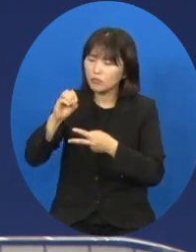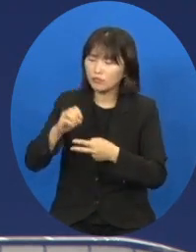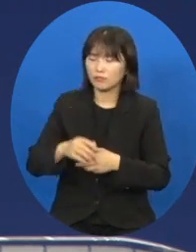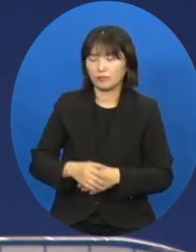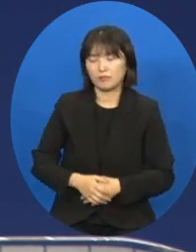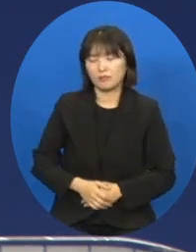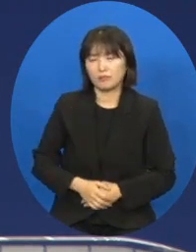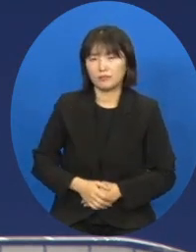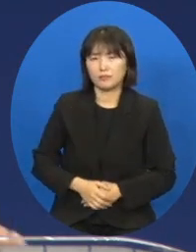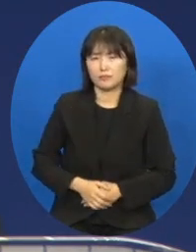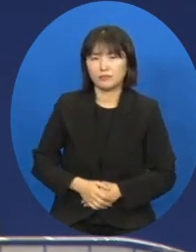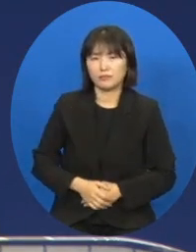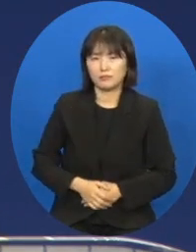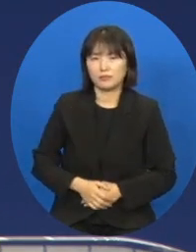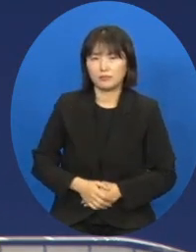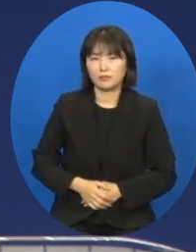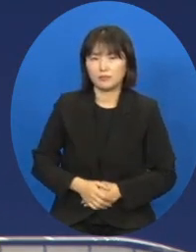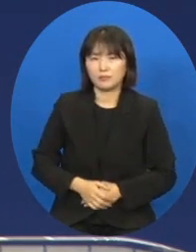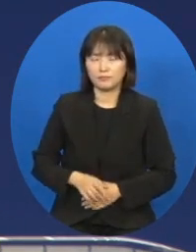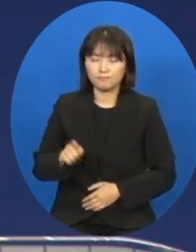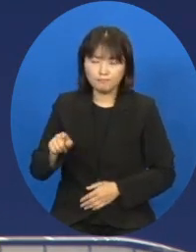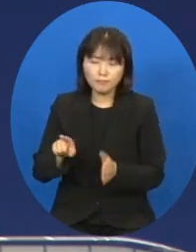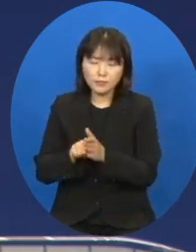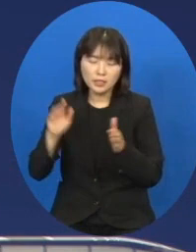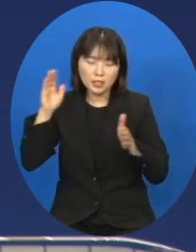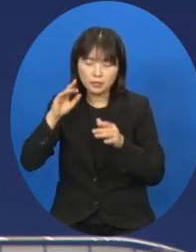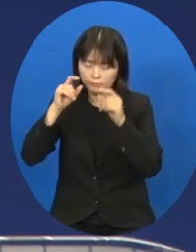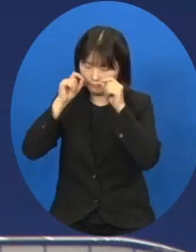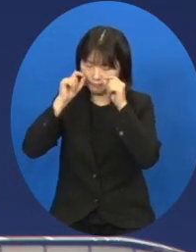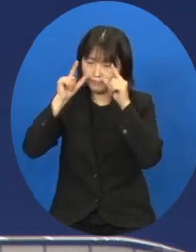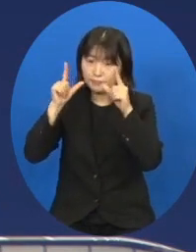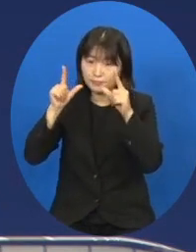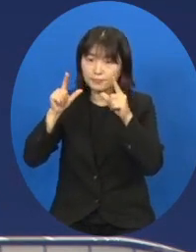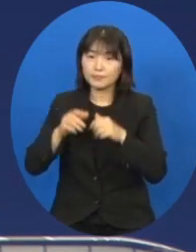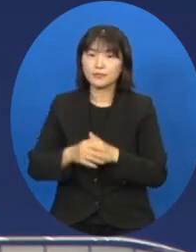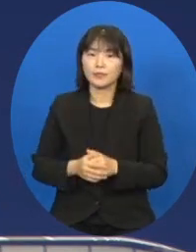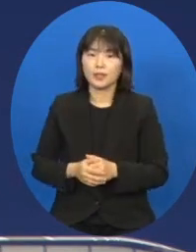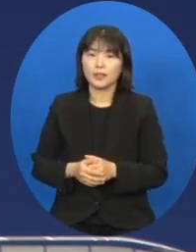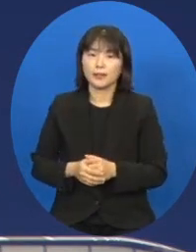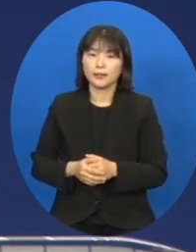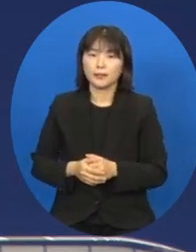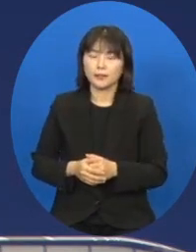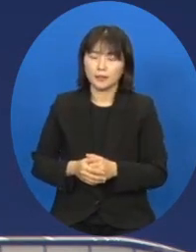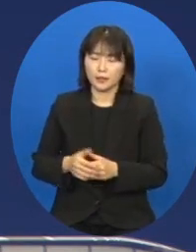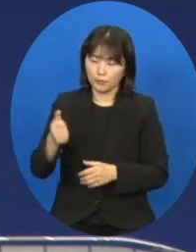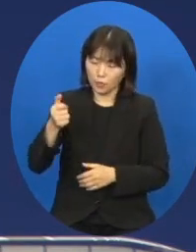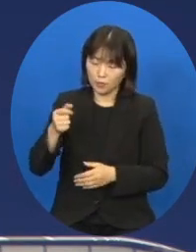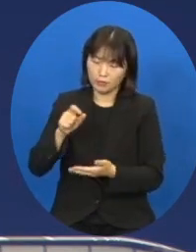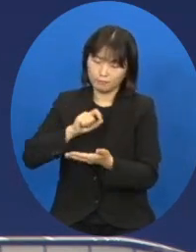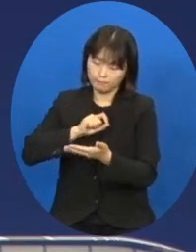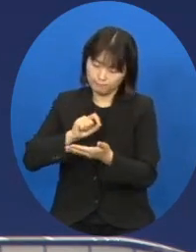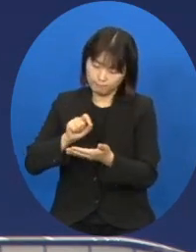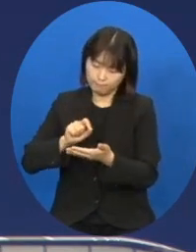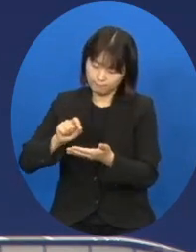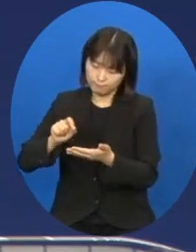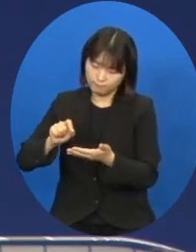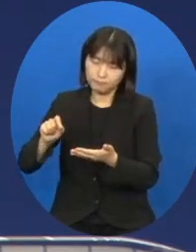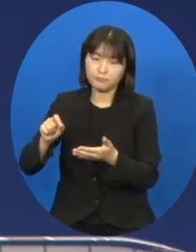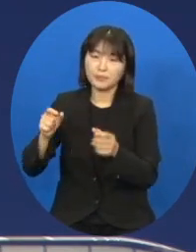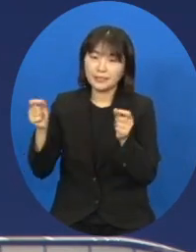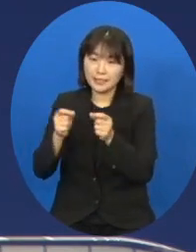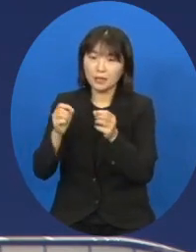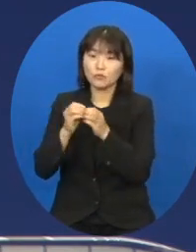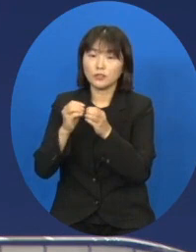않느냐. 그랬더니 이 신학생이 눈을 뜨고 받지 못해서 펜을 들고 한줄 답을